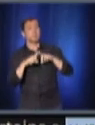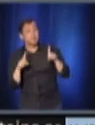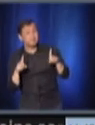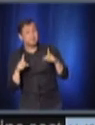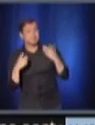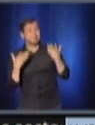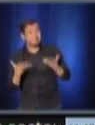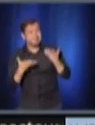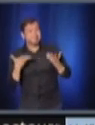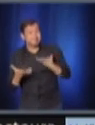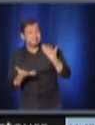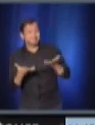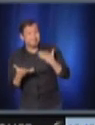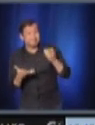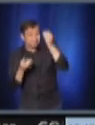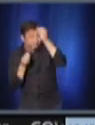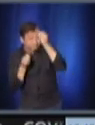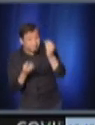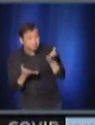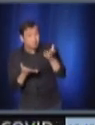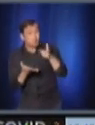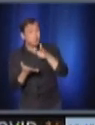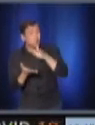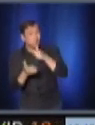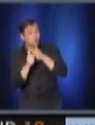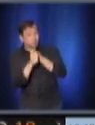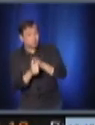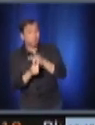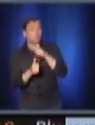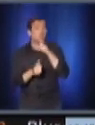au fond? Réponse. Le message est très clair.